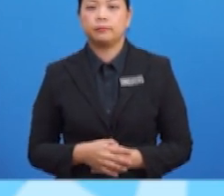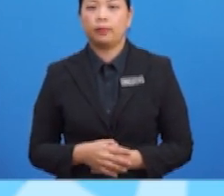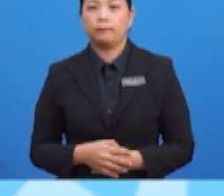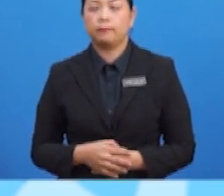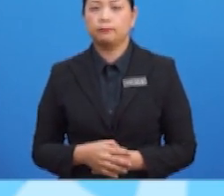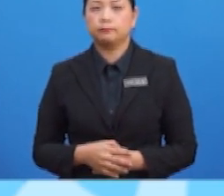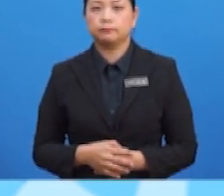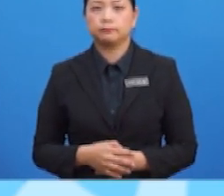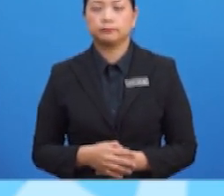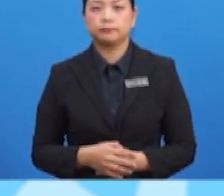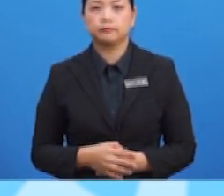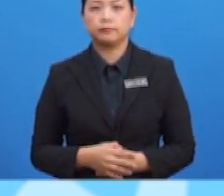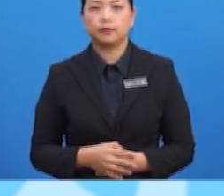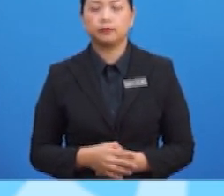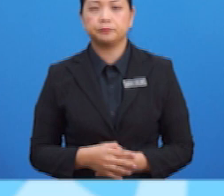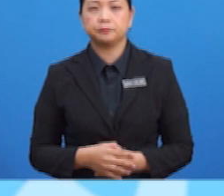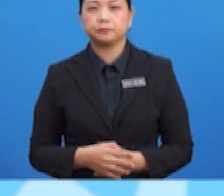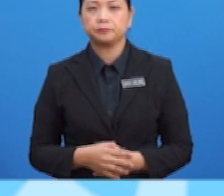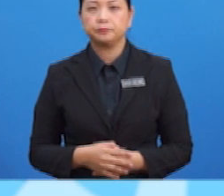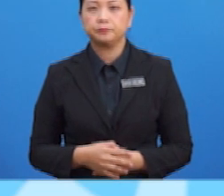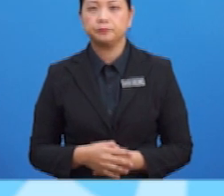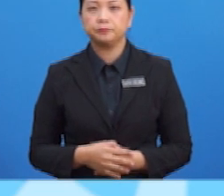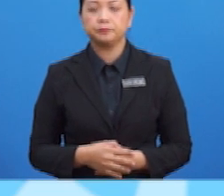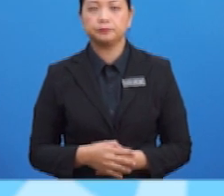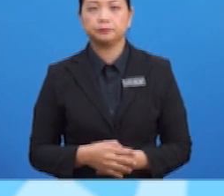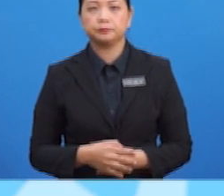muka di kalangan barisan hadapan